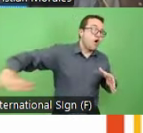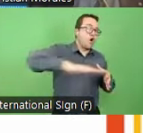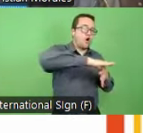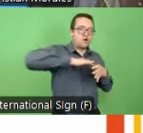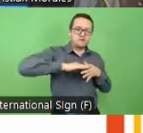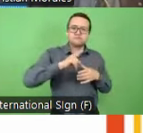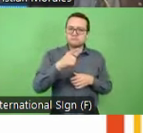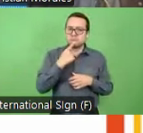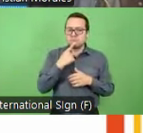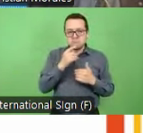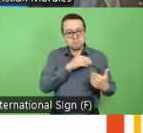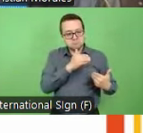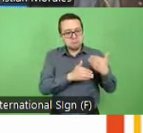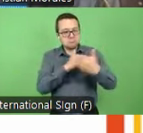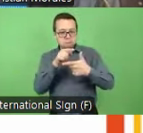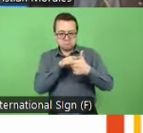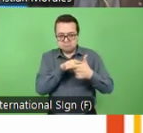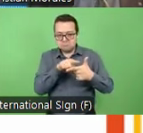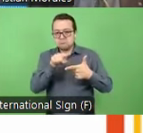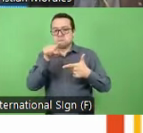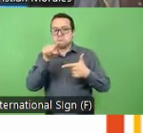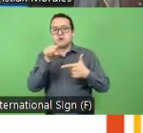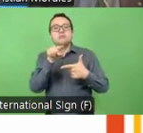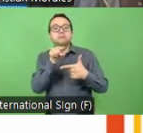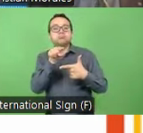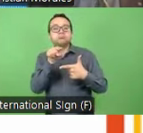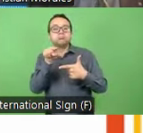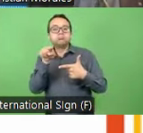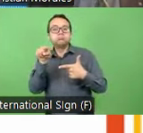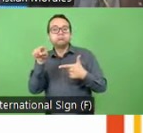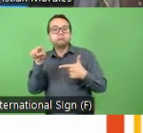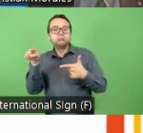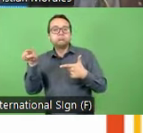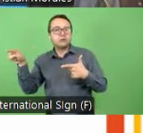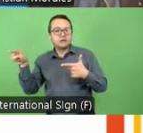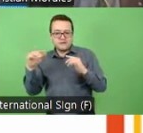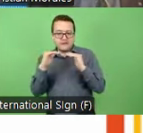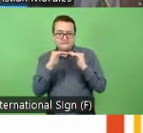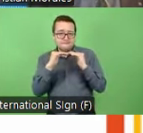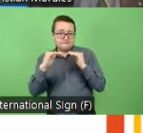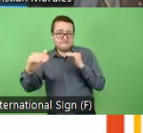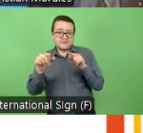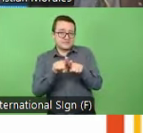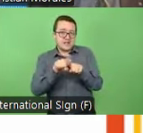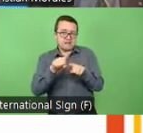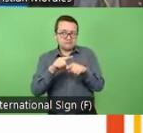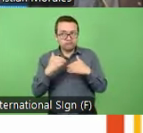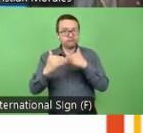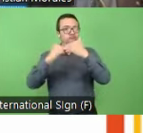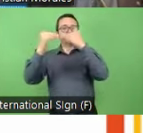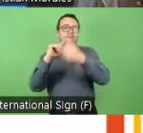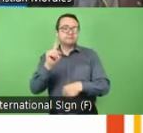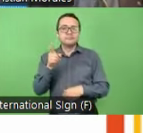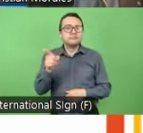estancamiento, amélioration jusqu'en quiero destacar 2019, j'aimerais la souligner persistencia en términos de la brechas de cobertura